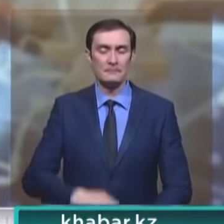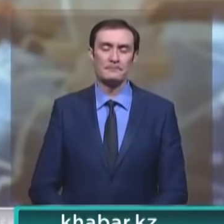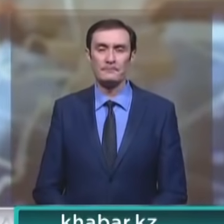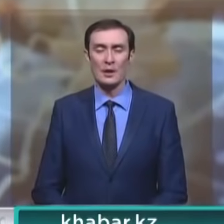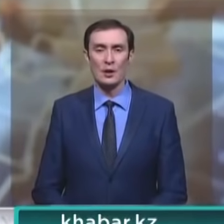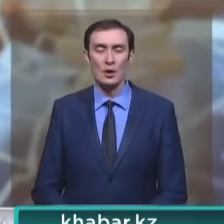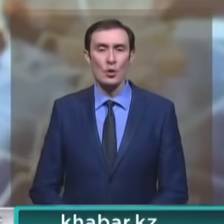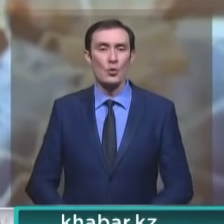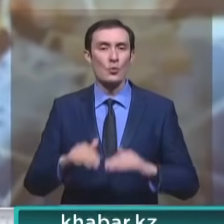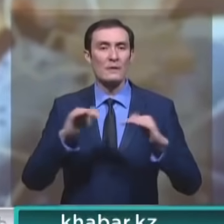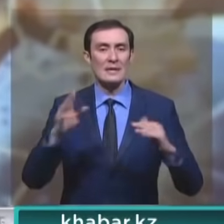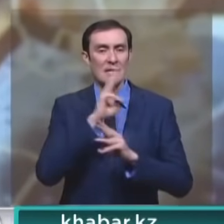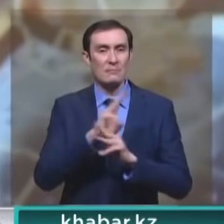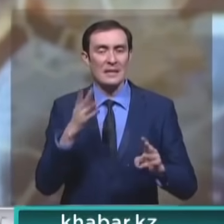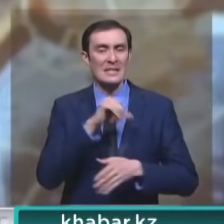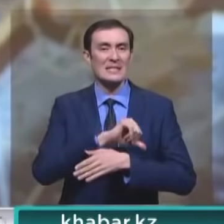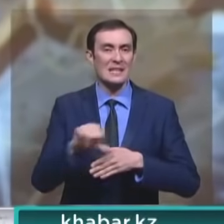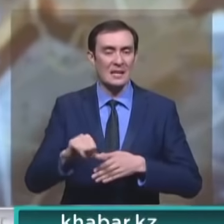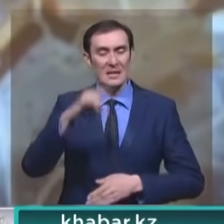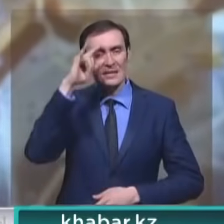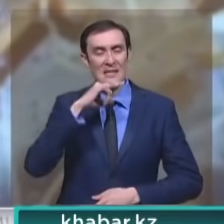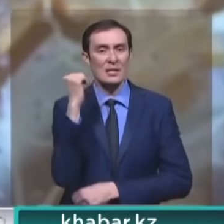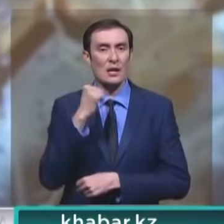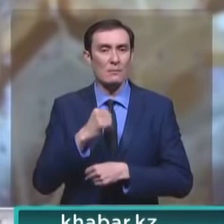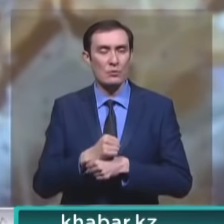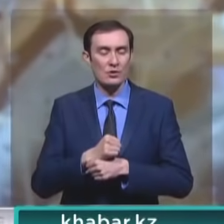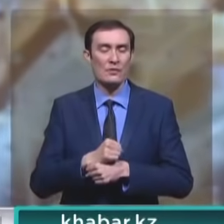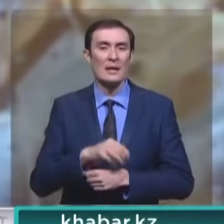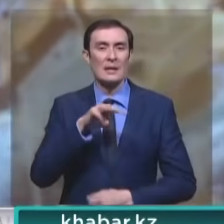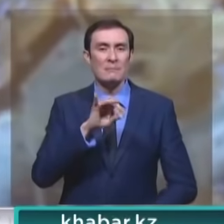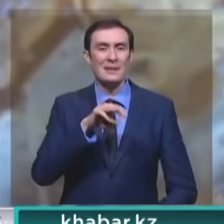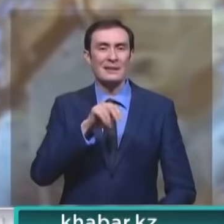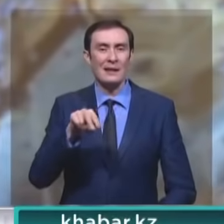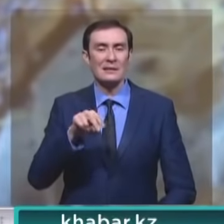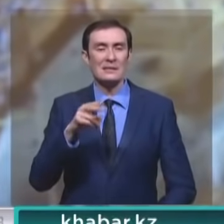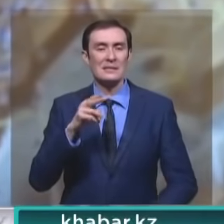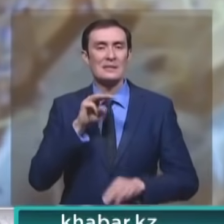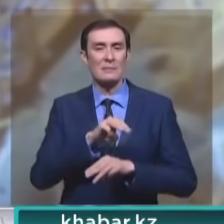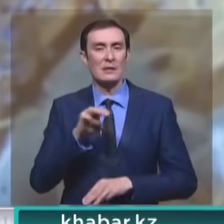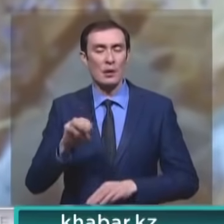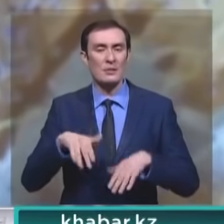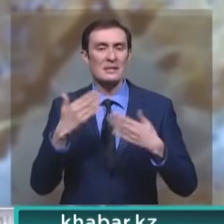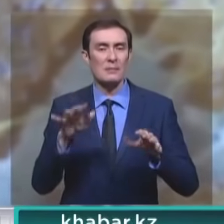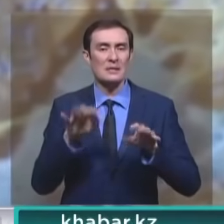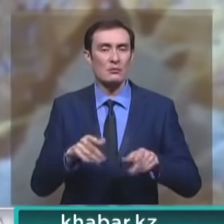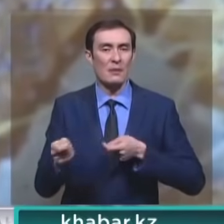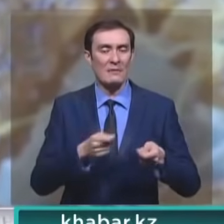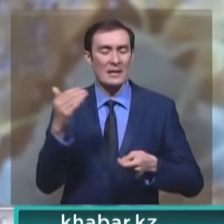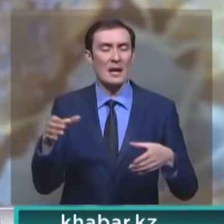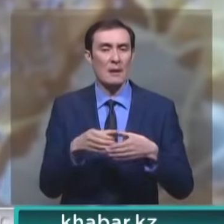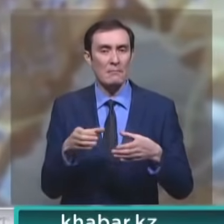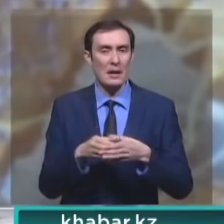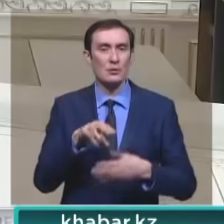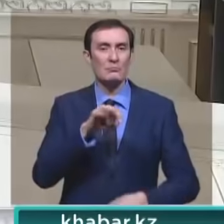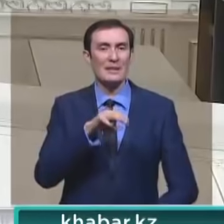уравнять зарплаты иностранных и отечественных работников arcelor mittal темиртау президент поручил председателю правления компании